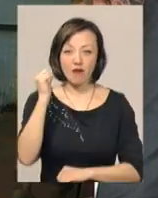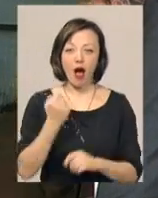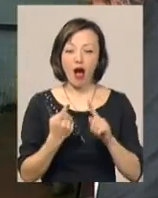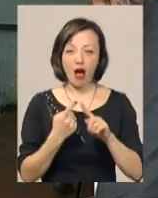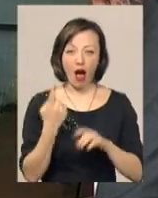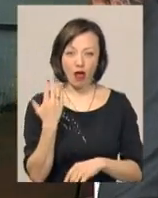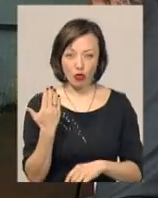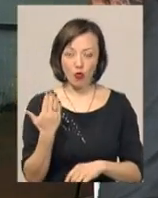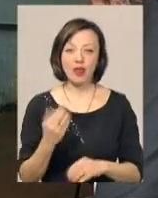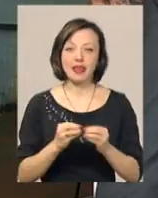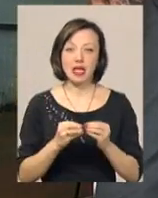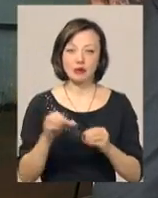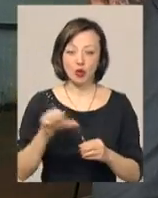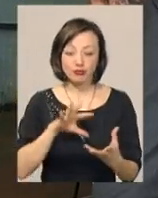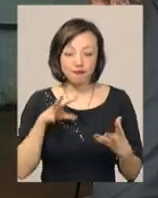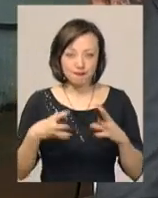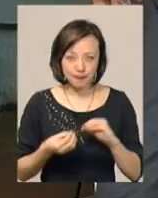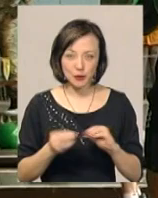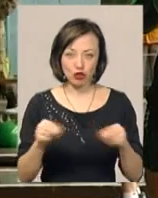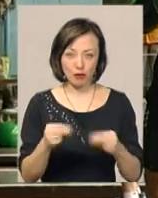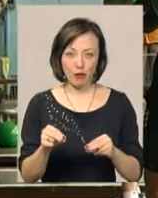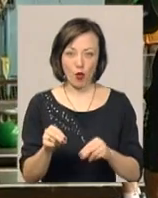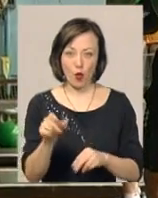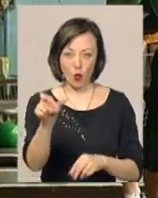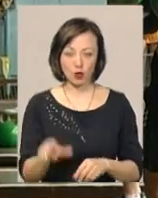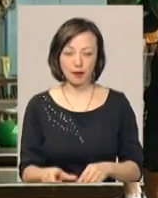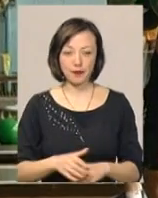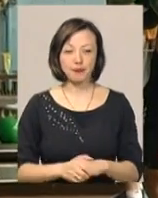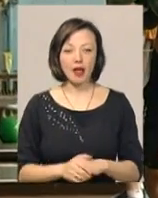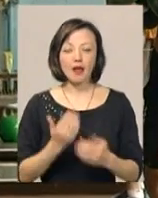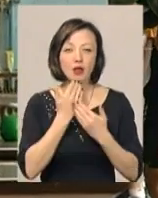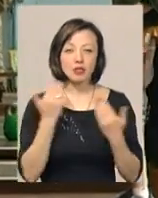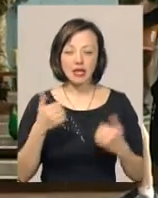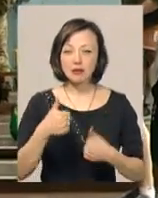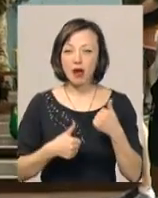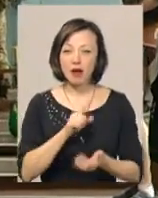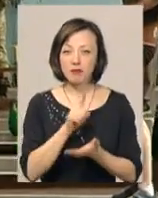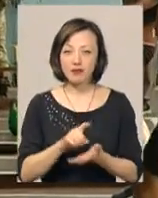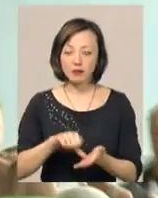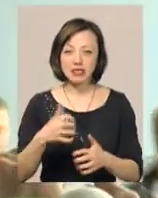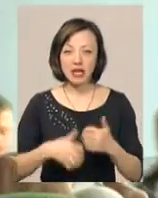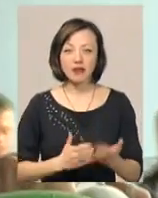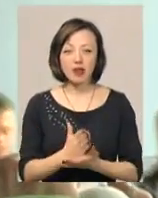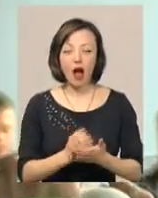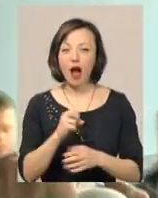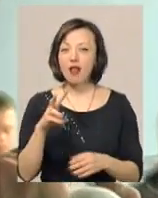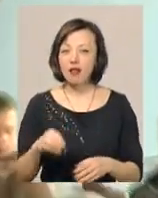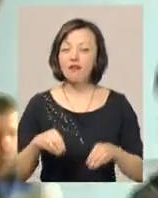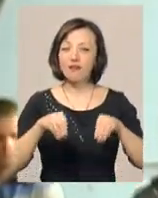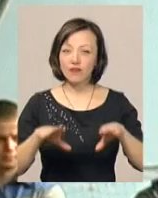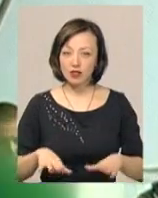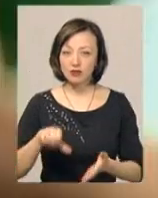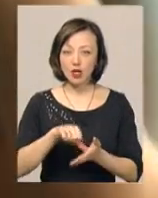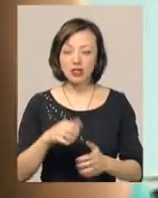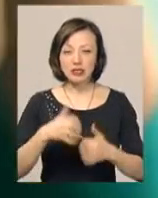течение 10 минут. І по сумі определяється чемпіон. На останніх змаганнях Ігор Абрамович мав би виступати серед ветеранів спорту, але вирішив брати участь